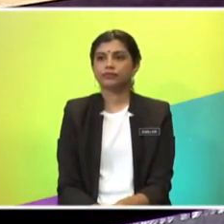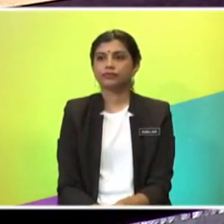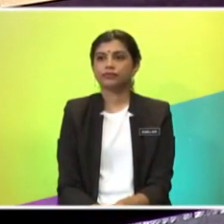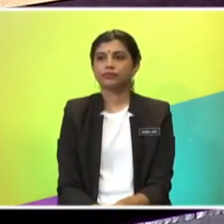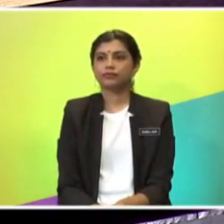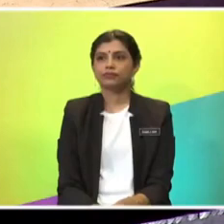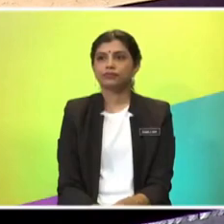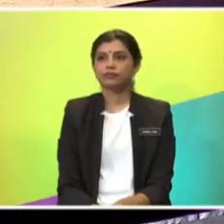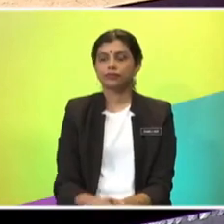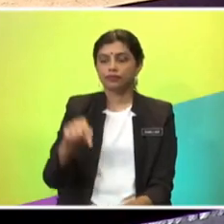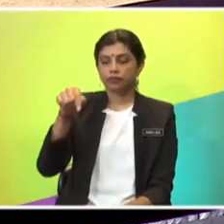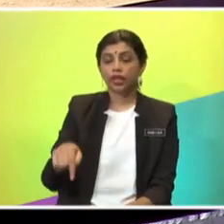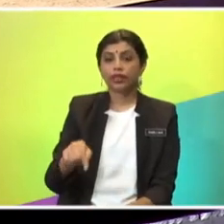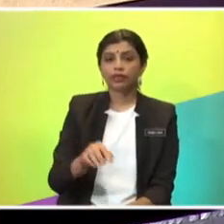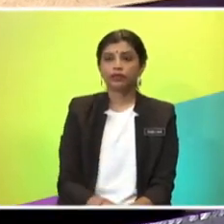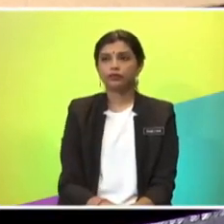Okey. Enter one time.